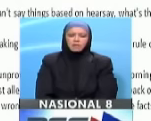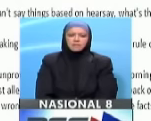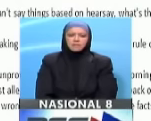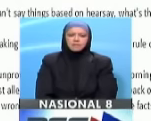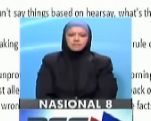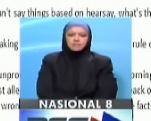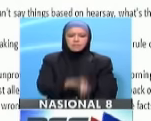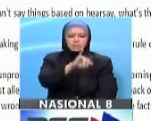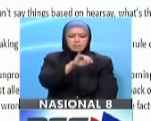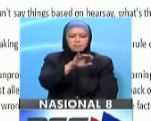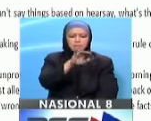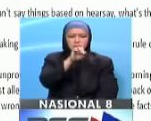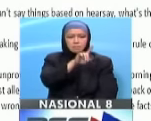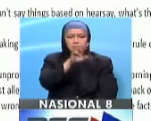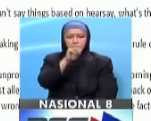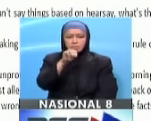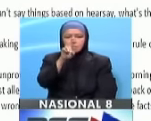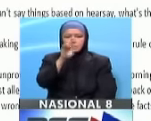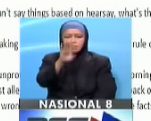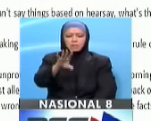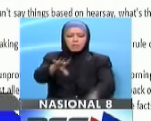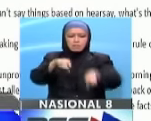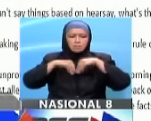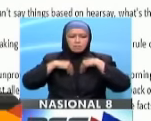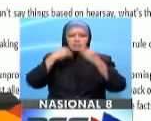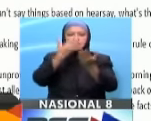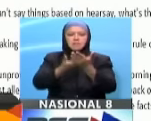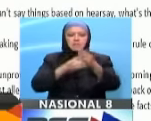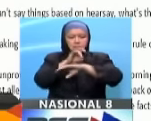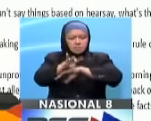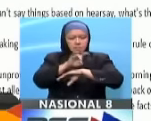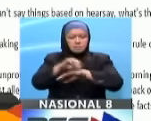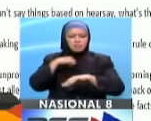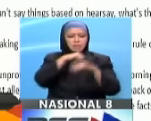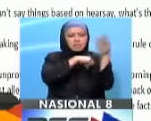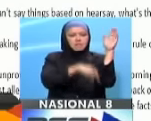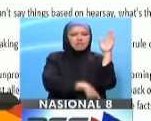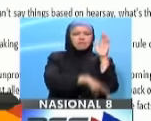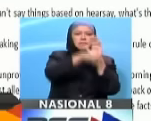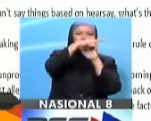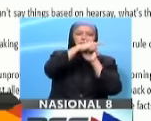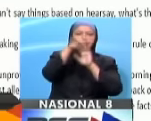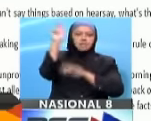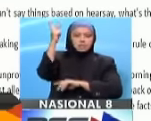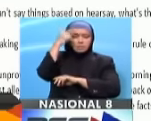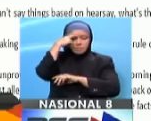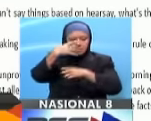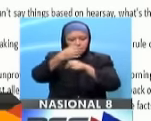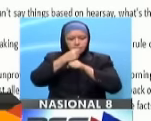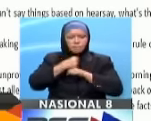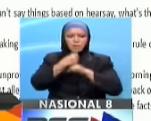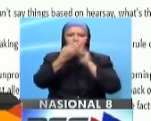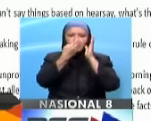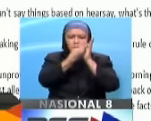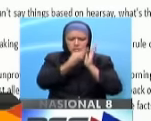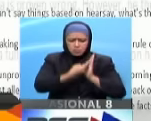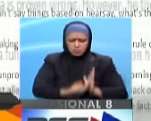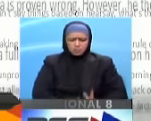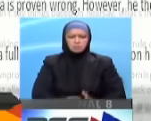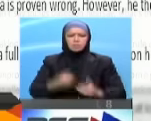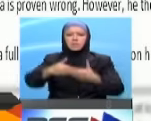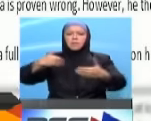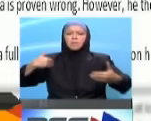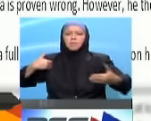1MDB juga menyambut baik nasihat Ahli Parlimen Kepong itu untuk mendapatkan bukti sebelum membuat sebarang tuduhan serta